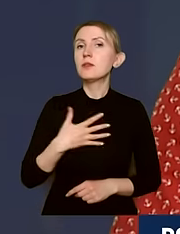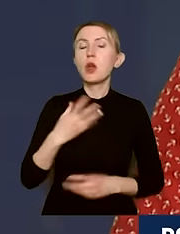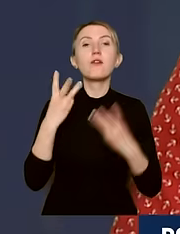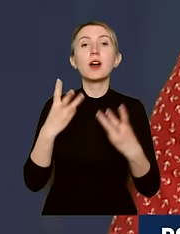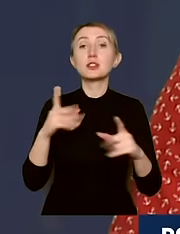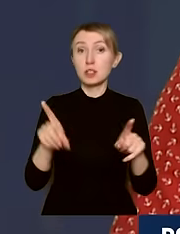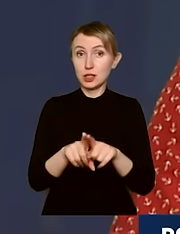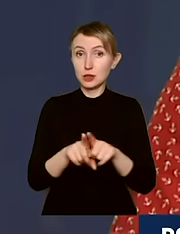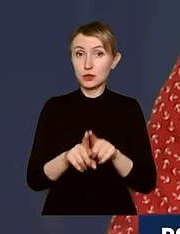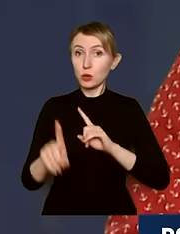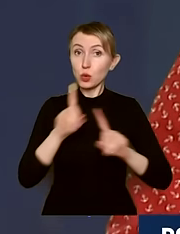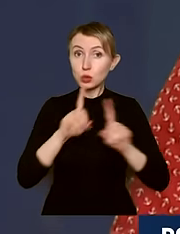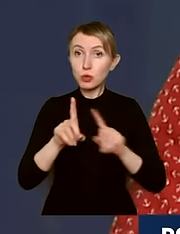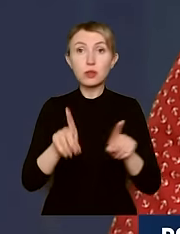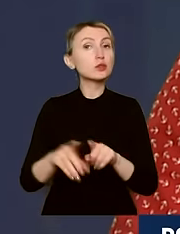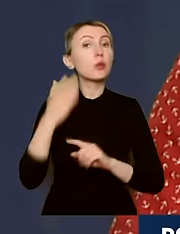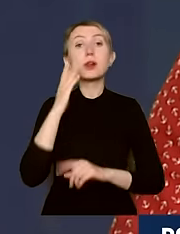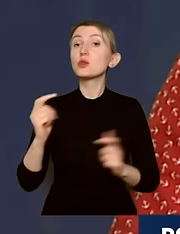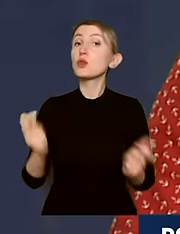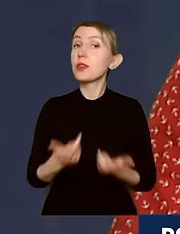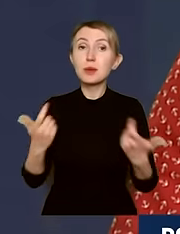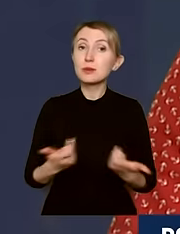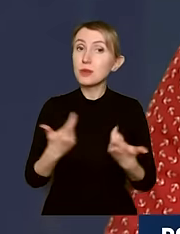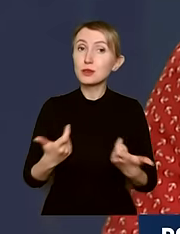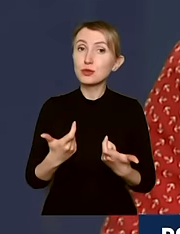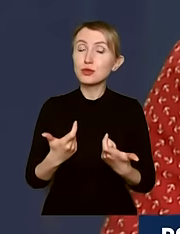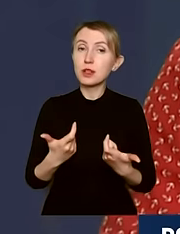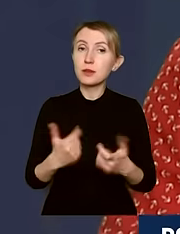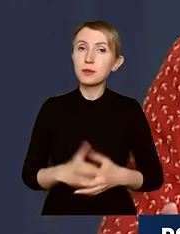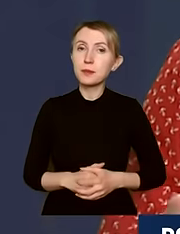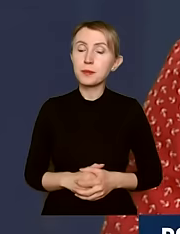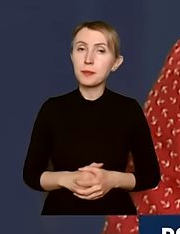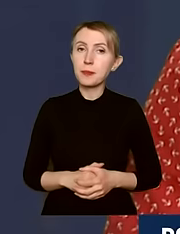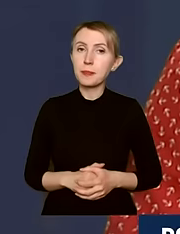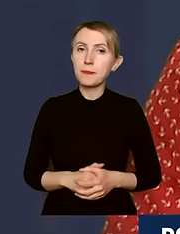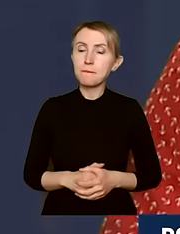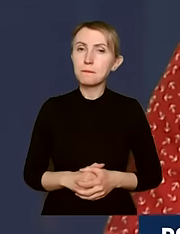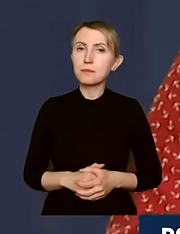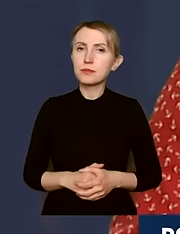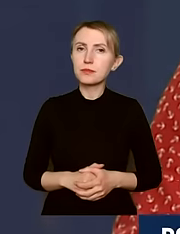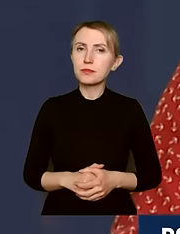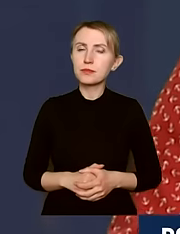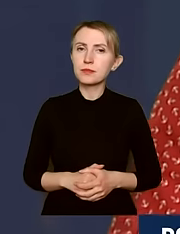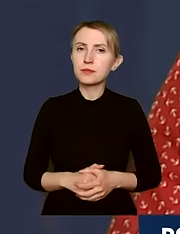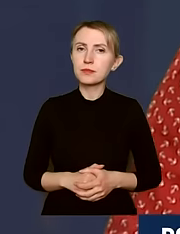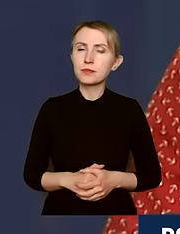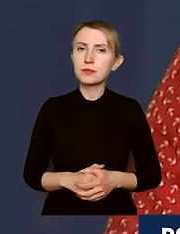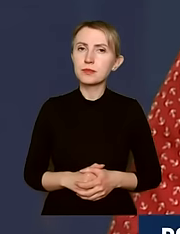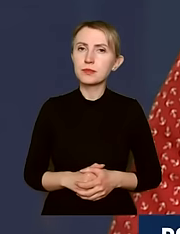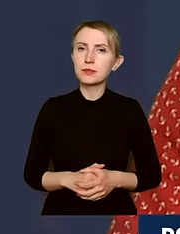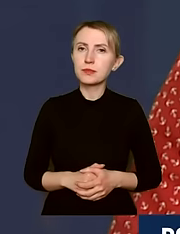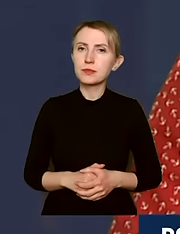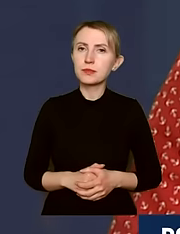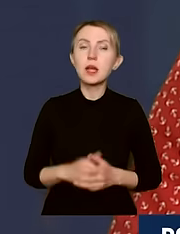dyskusji jest to, że to jest bardzo niebezpieczny wniosek pod tym względem, że w